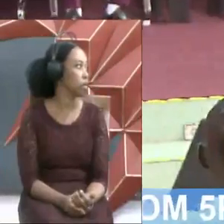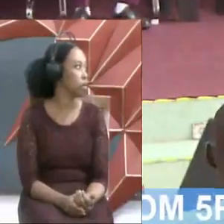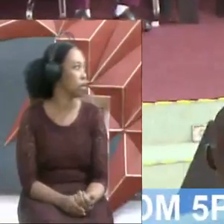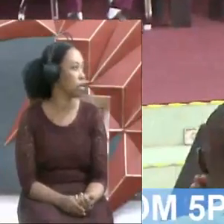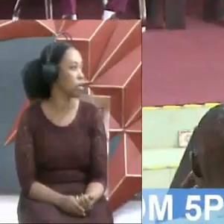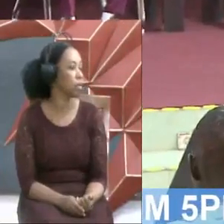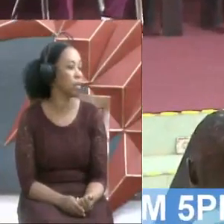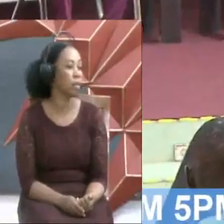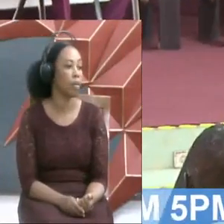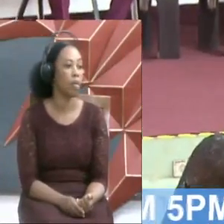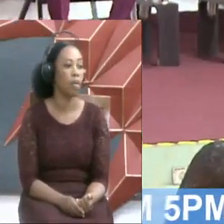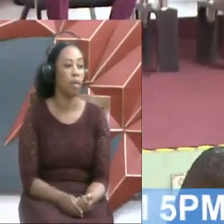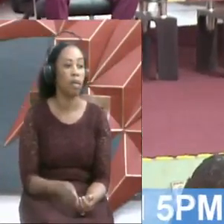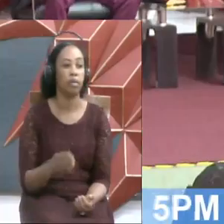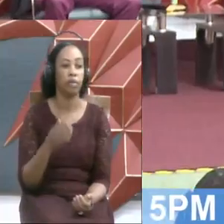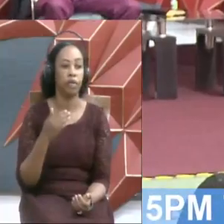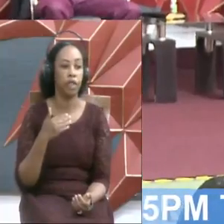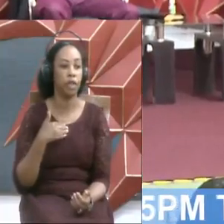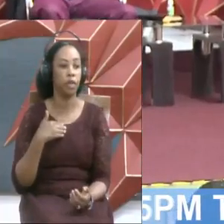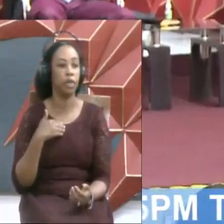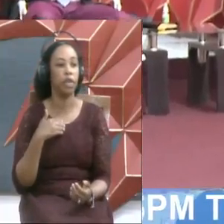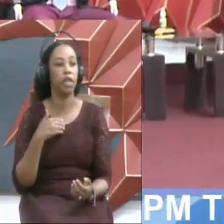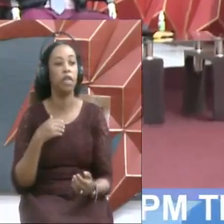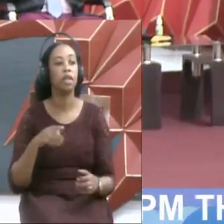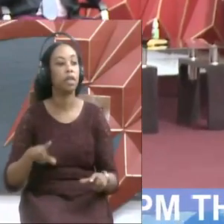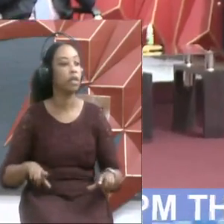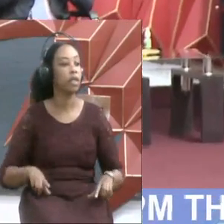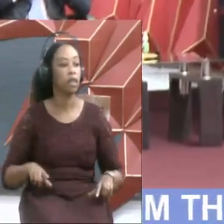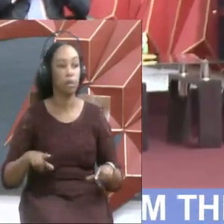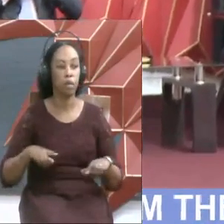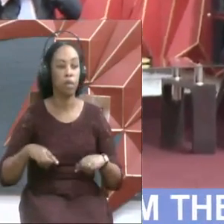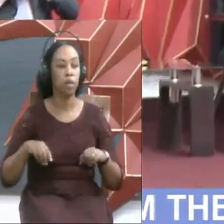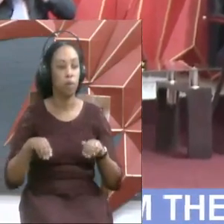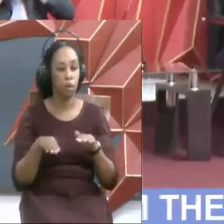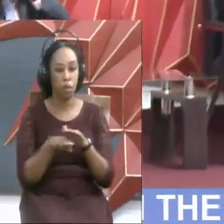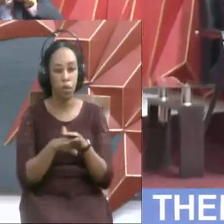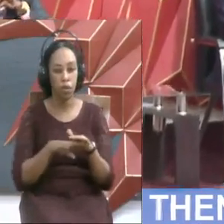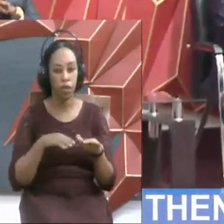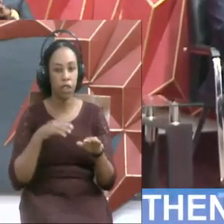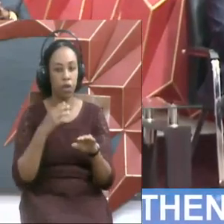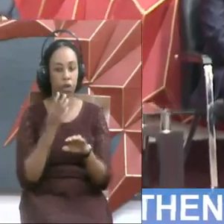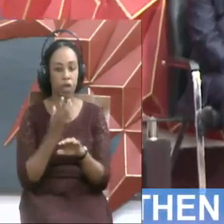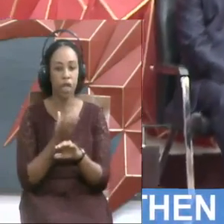Niko chini ya mwamba, mwamba juu yangu.